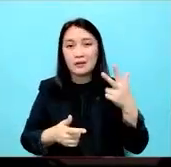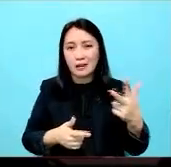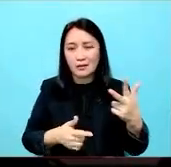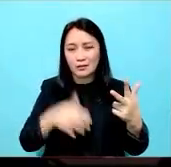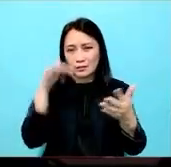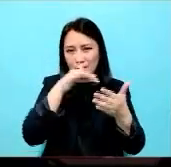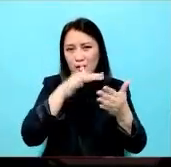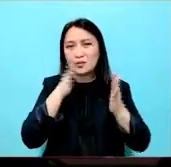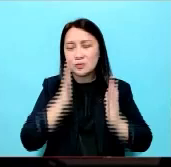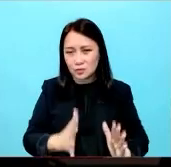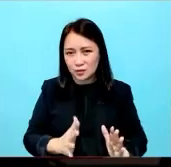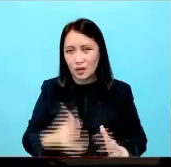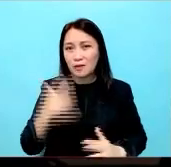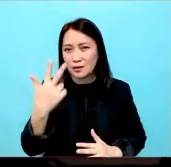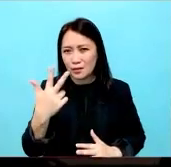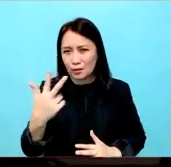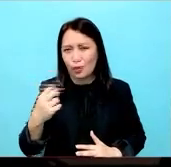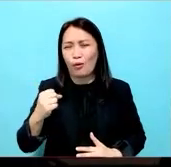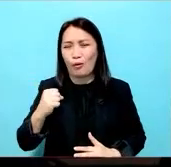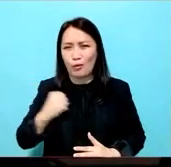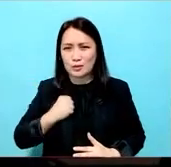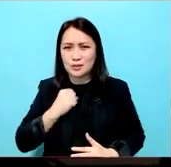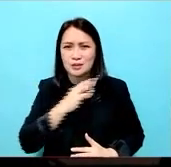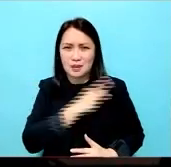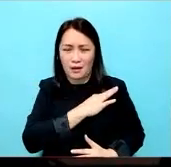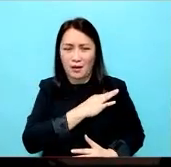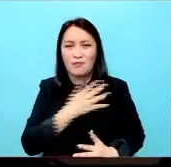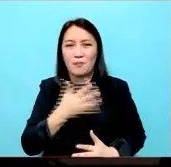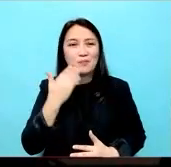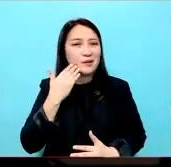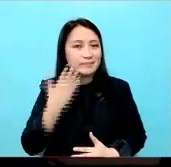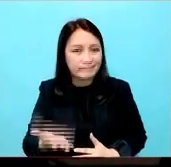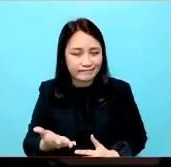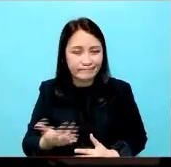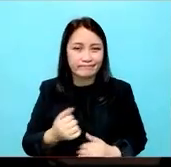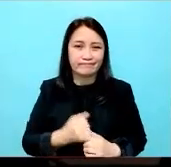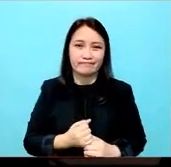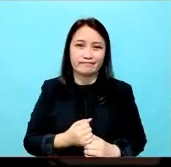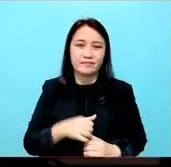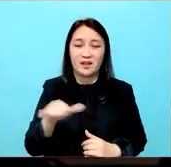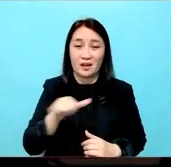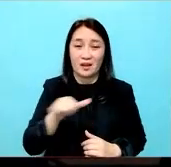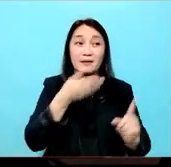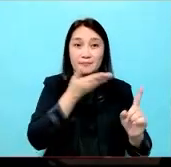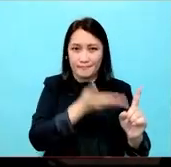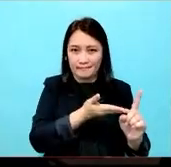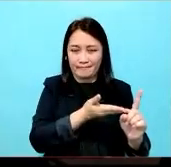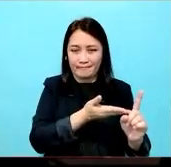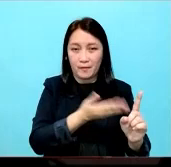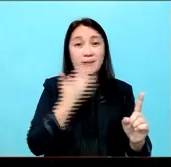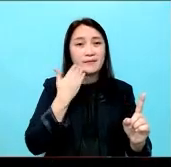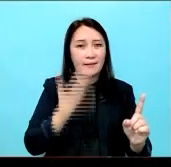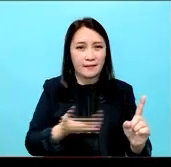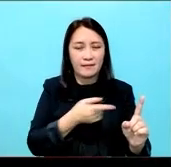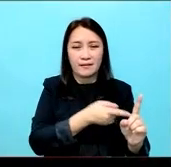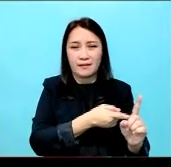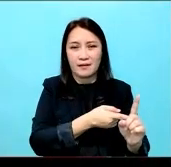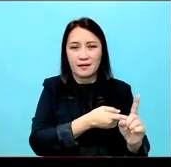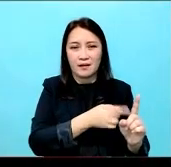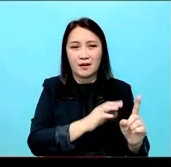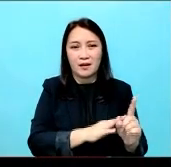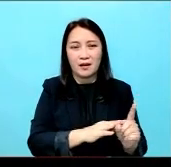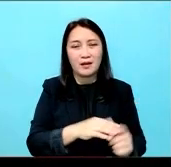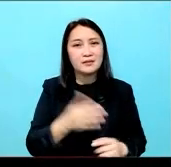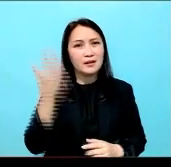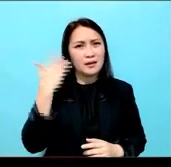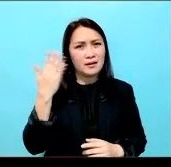at tatlong school staff ang patay sa pamamaril. Patay rin ang gunman na kinilalang si Audrey Hale. Dati siyang